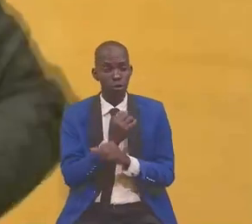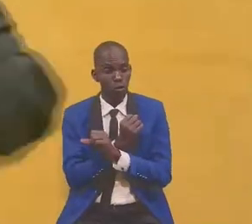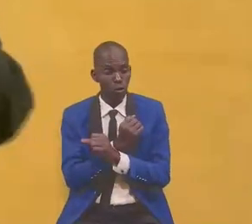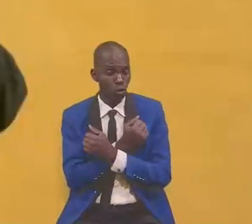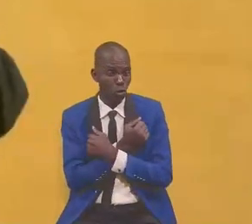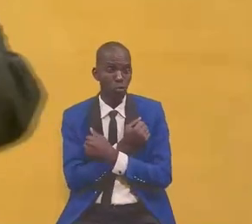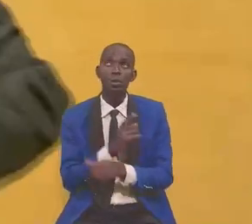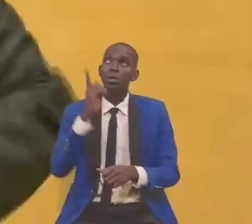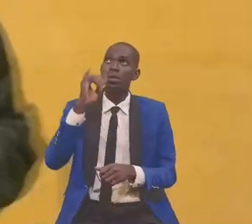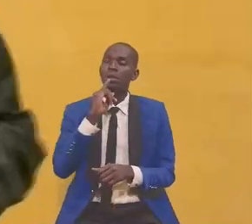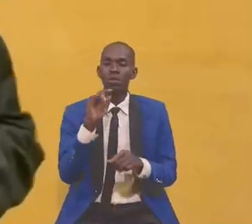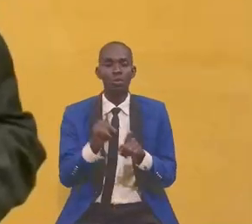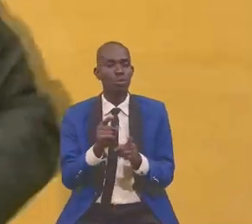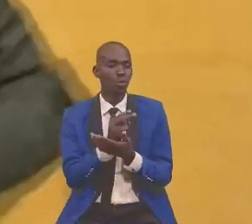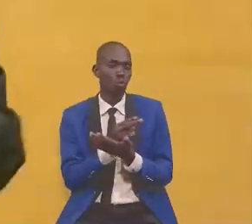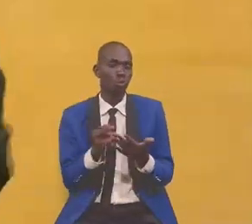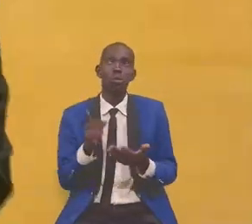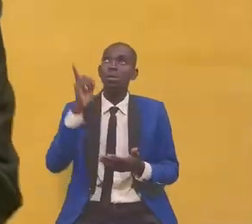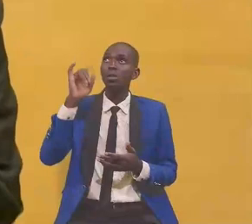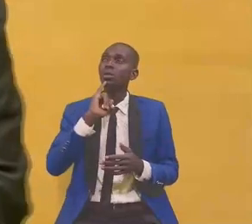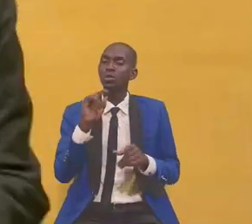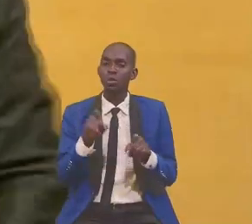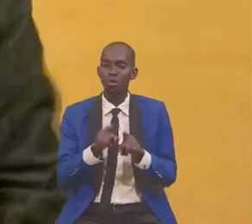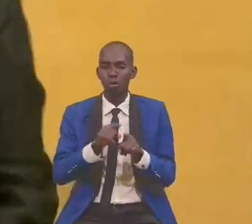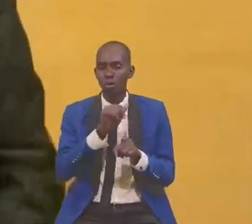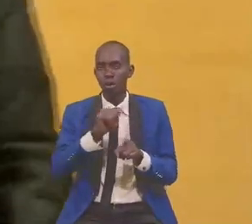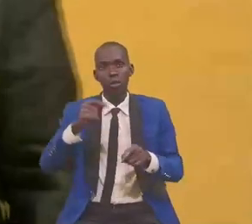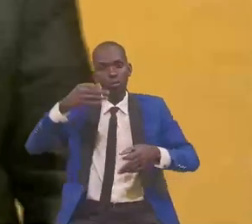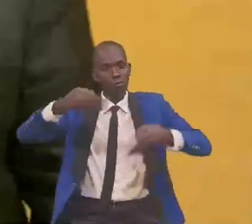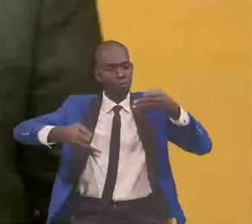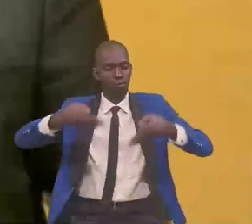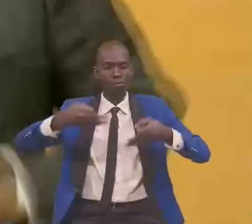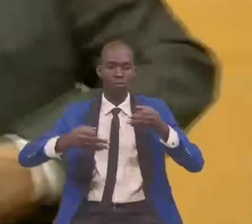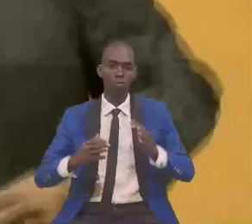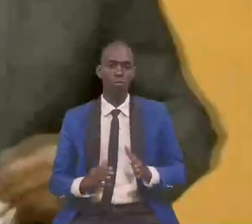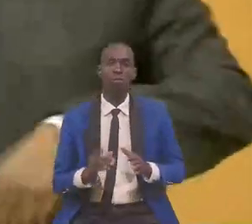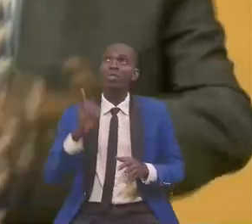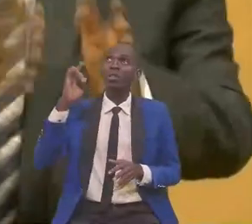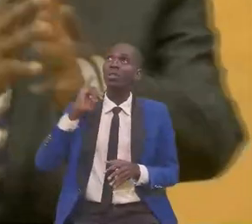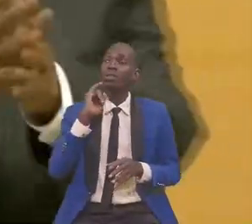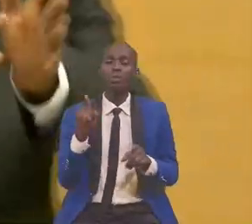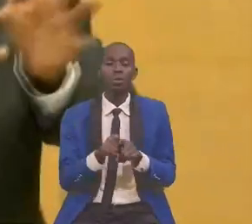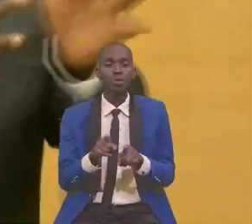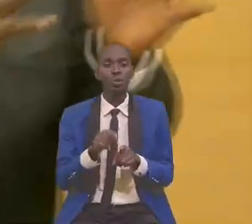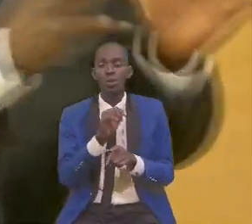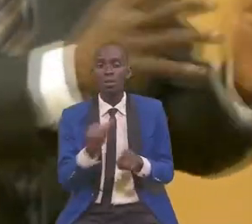un juge. Et Dieu aussi est un feu dévorant.